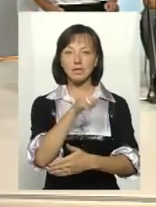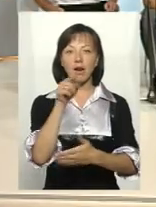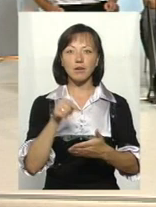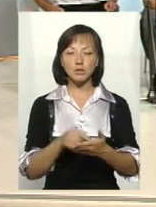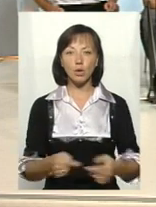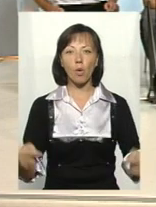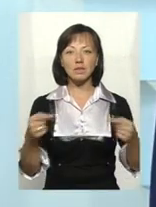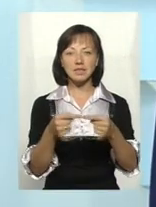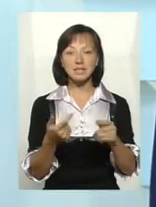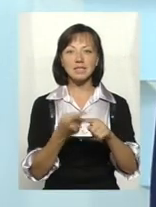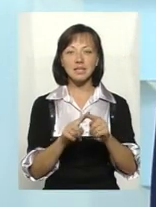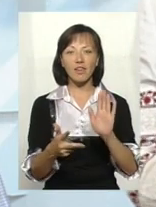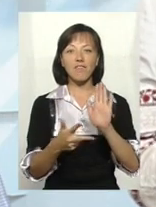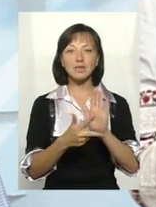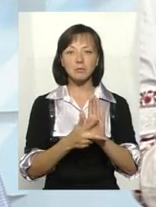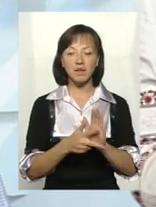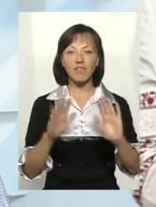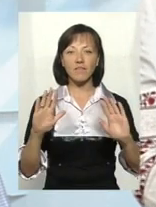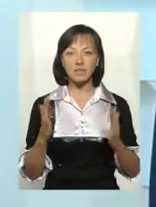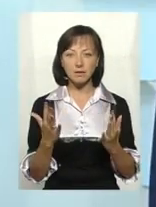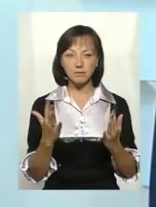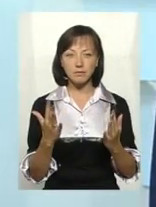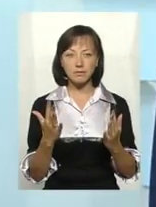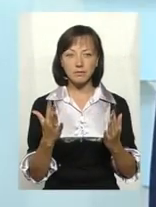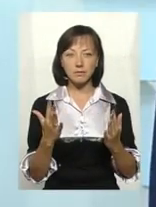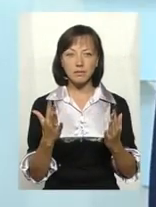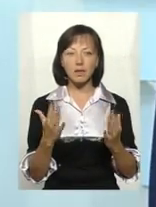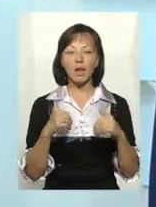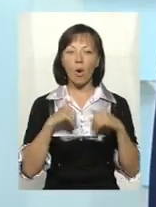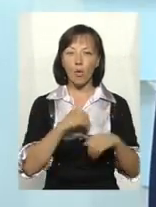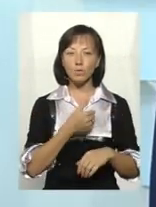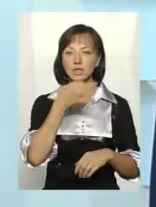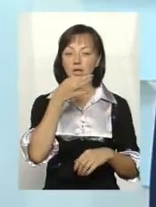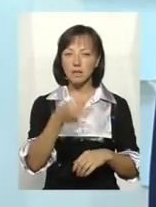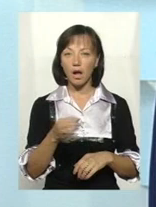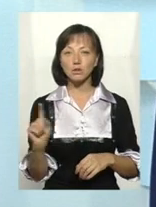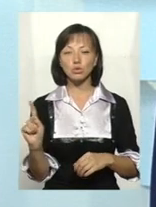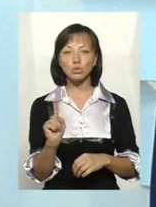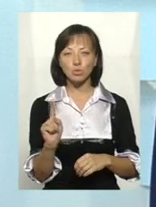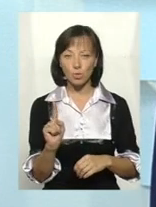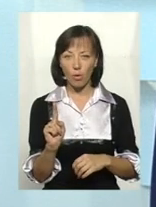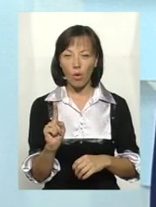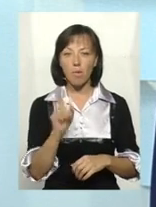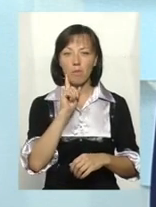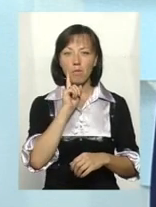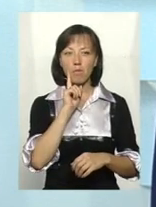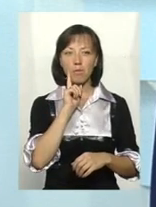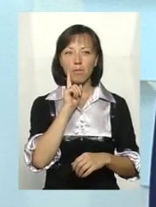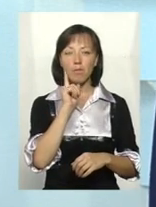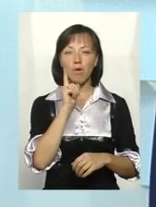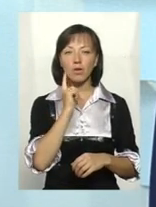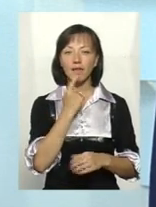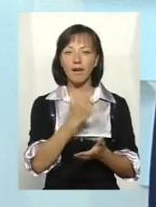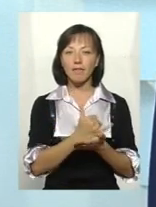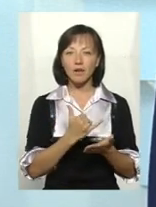сказати, перепрошую, у цих 8 випадках. Пані Аню, я перепрошую, я хочу сказати, що молоде вино, якісне